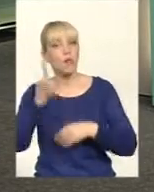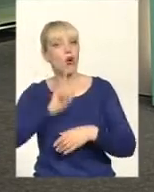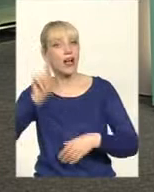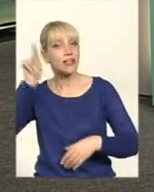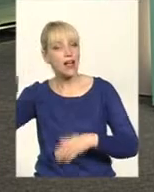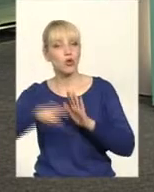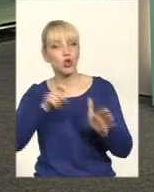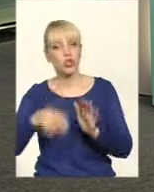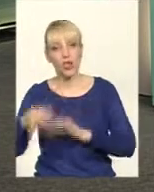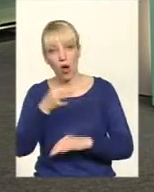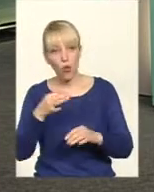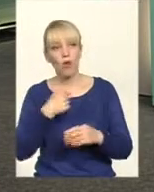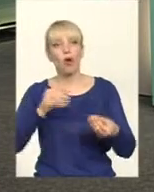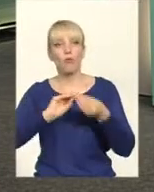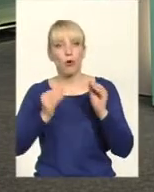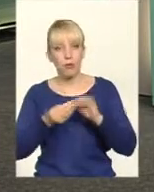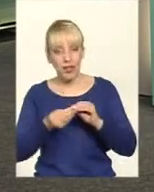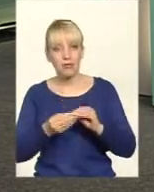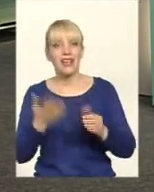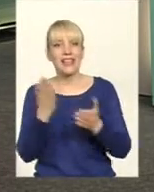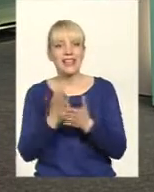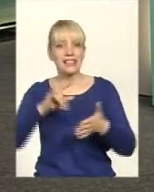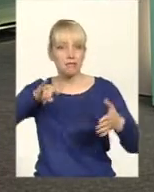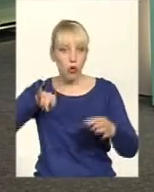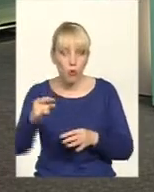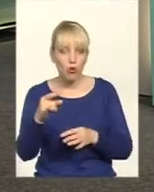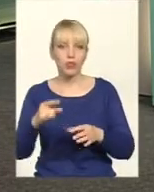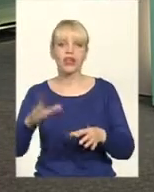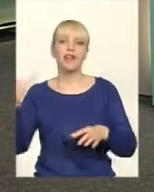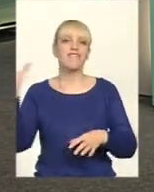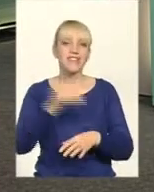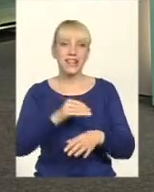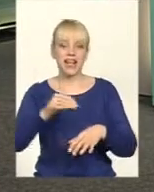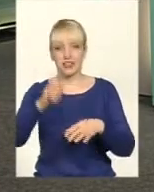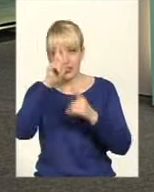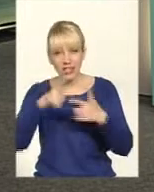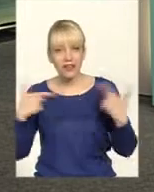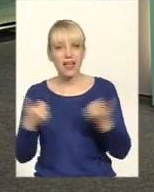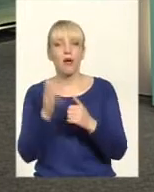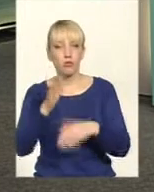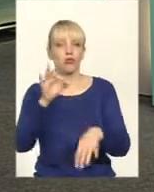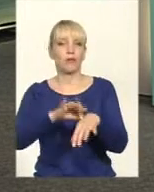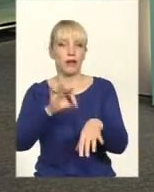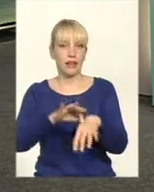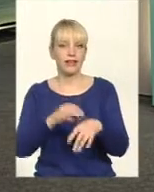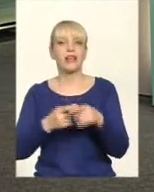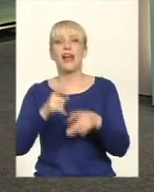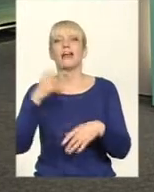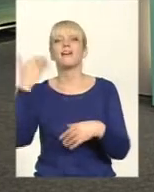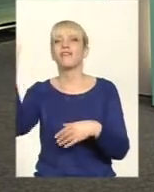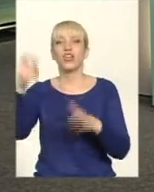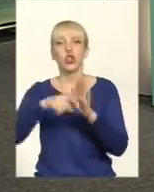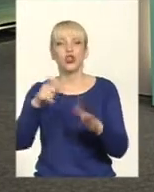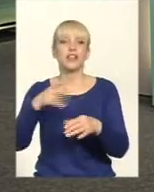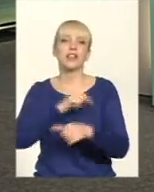области, проблема и пробоина в нашем корабле, лихорадить от этого будет всю страну. Нельзя вот так вот сказать, да, это ваша Донецкая, это вы решаете